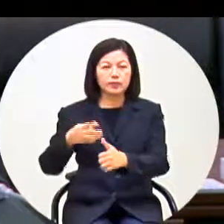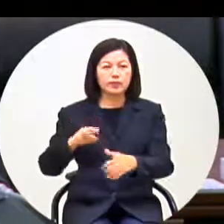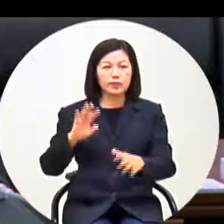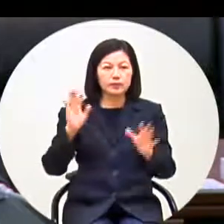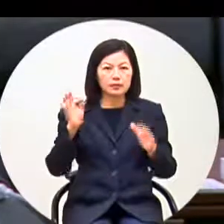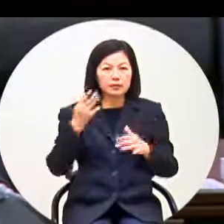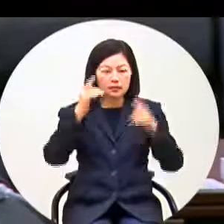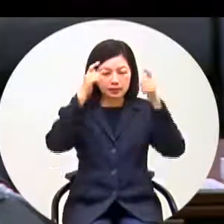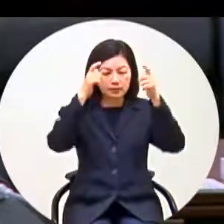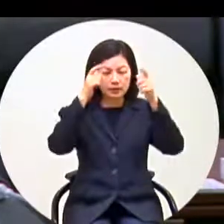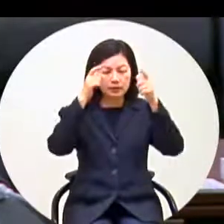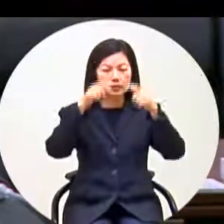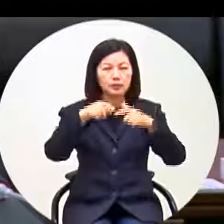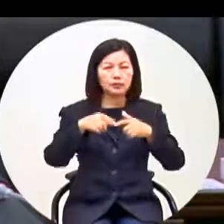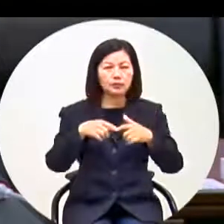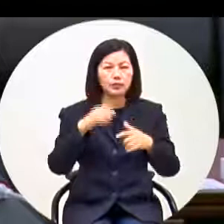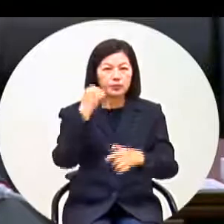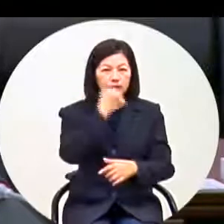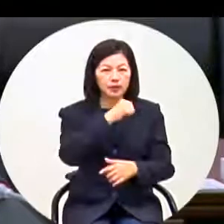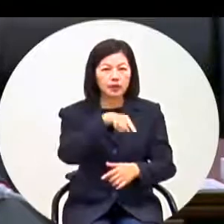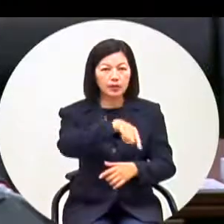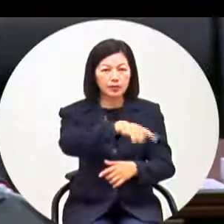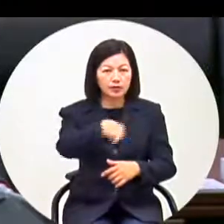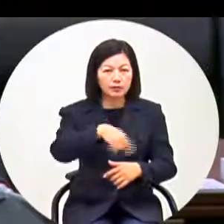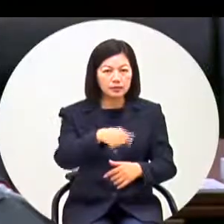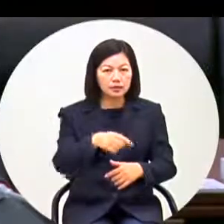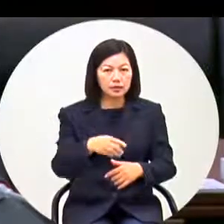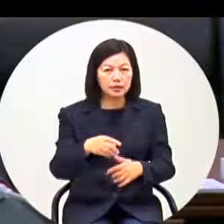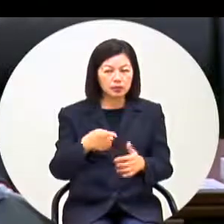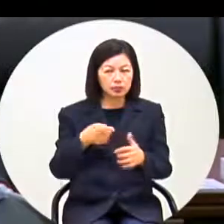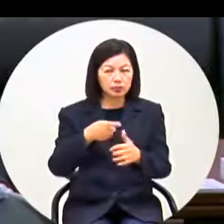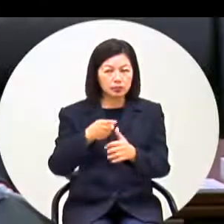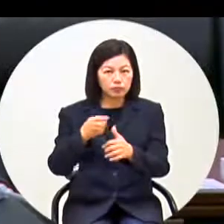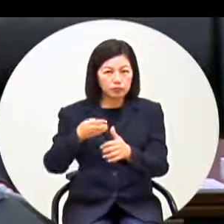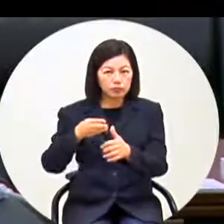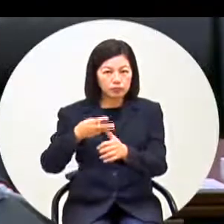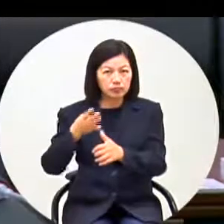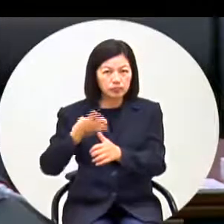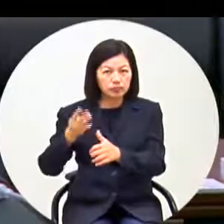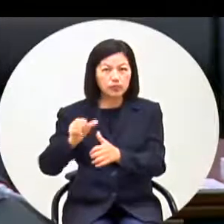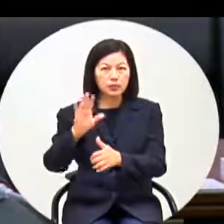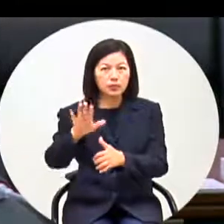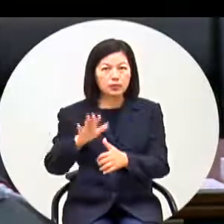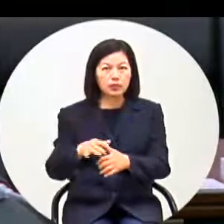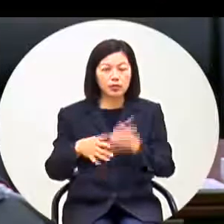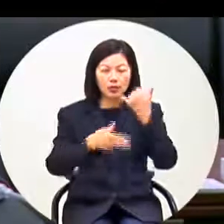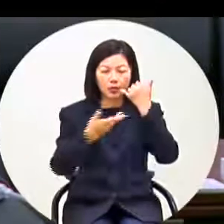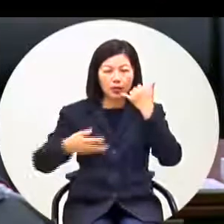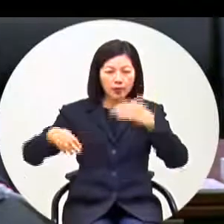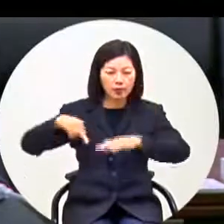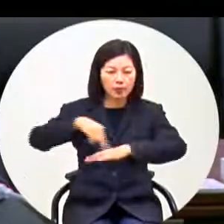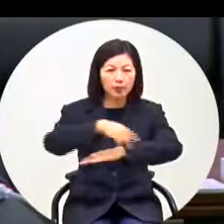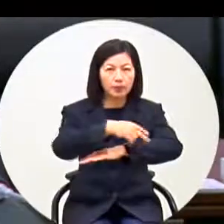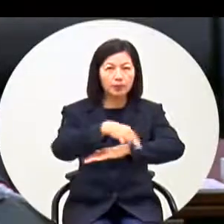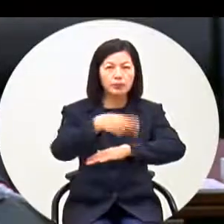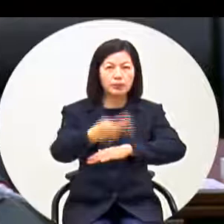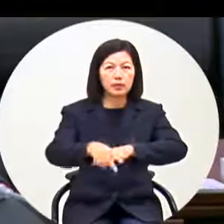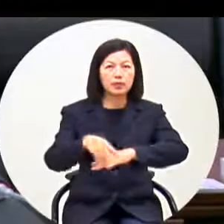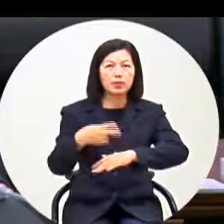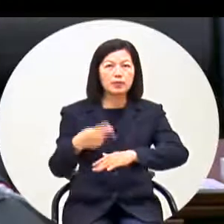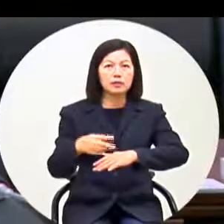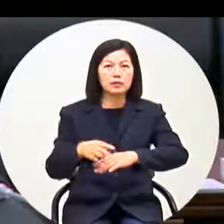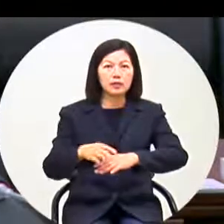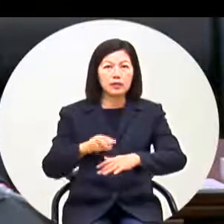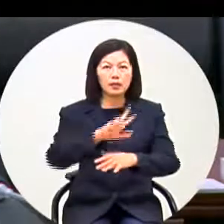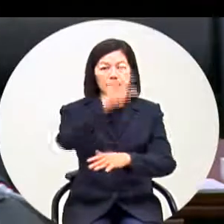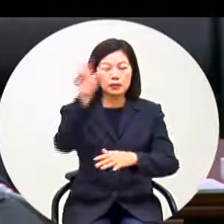名。上证的就是哦，高雄有艺术文化展场、海岸步道、夜市，郊区呢还有天空步道，兼具了